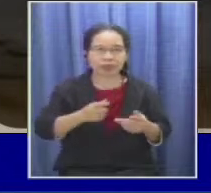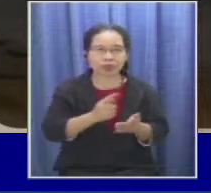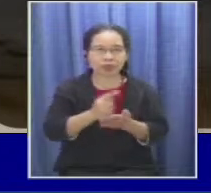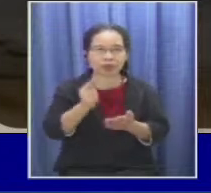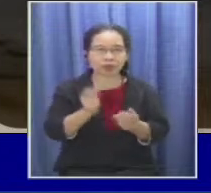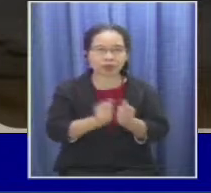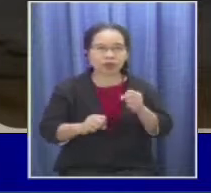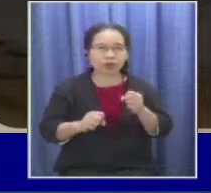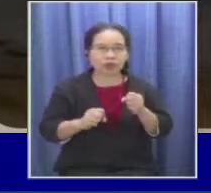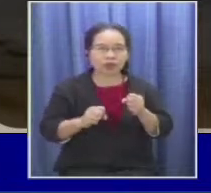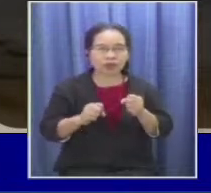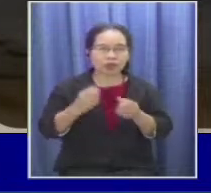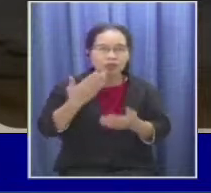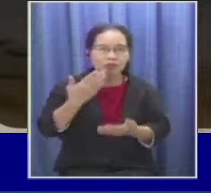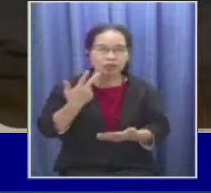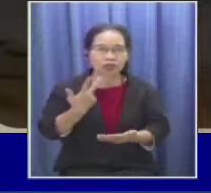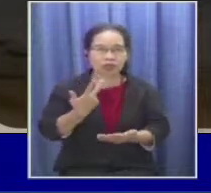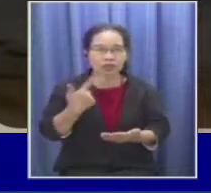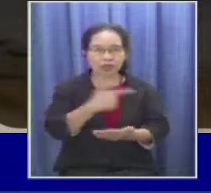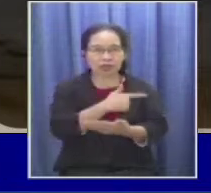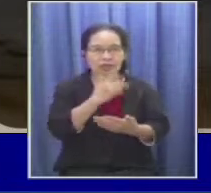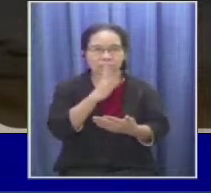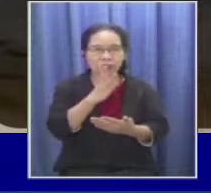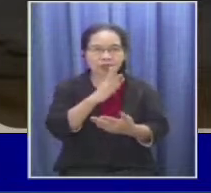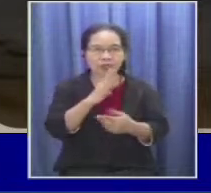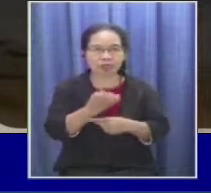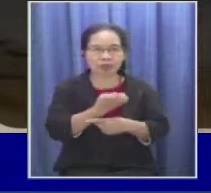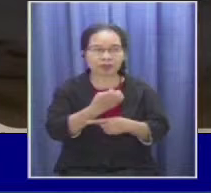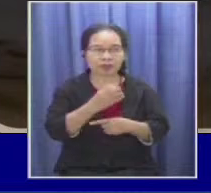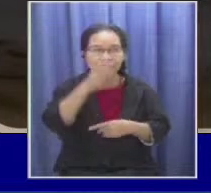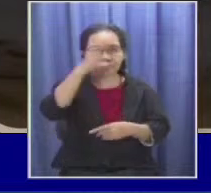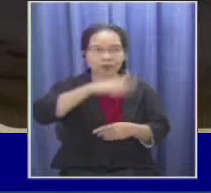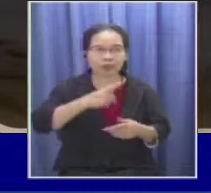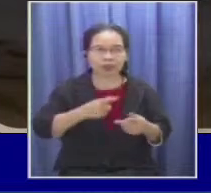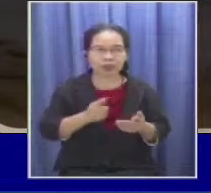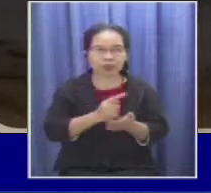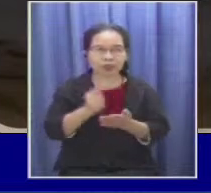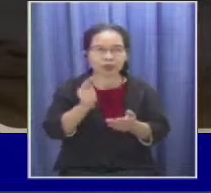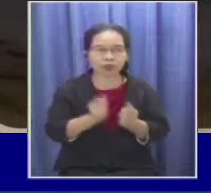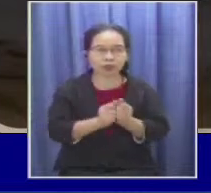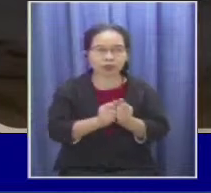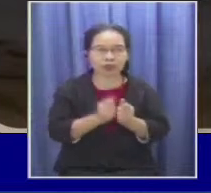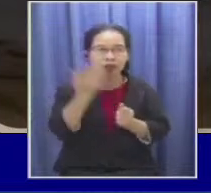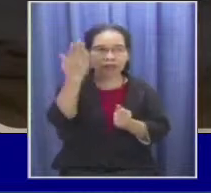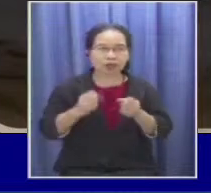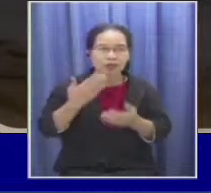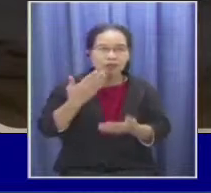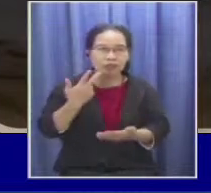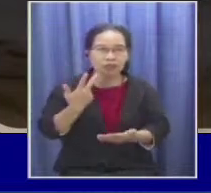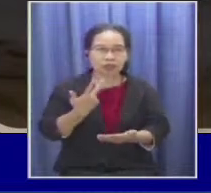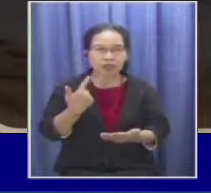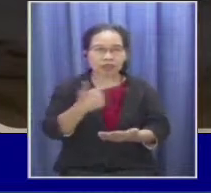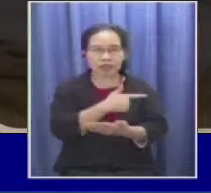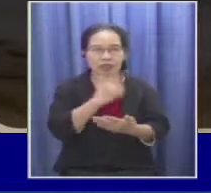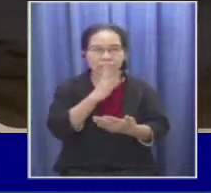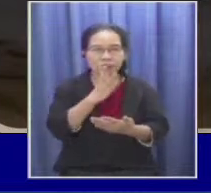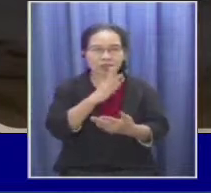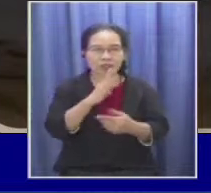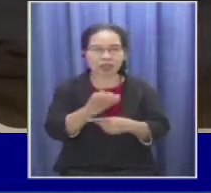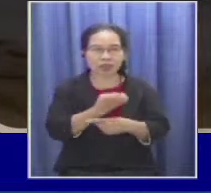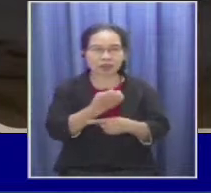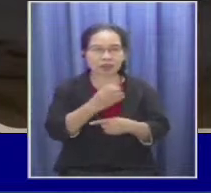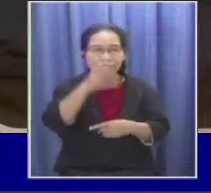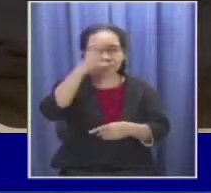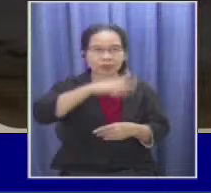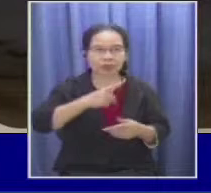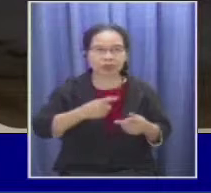hɔ Efesofo nwoma eti 9 Timothy no Ephesians 4:25 enti munyi atoro entwene na wo